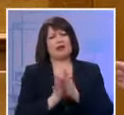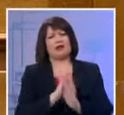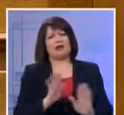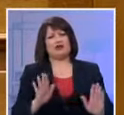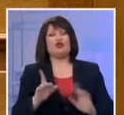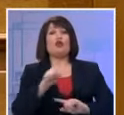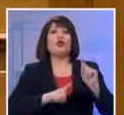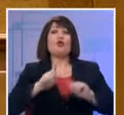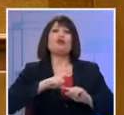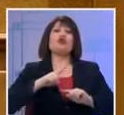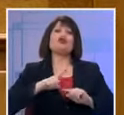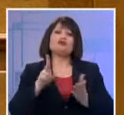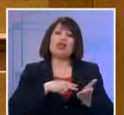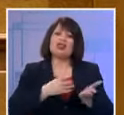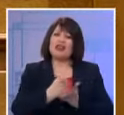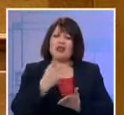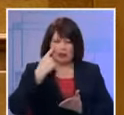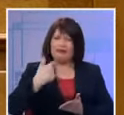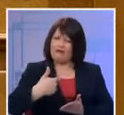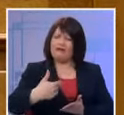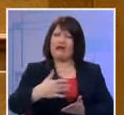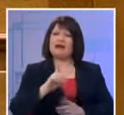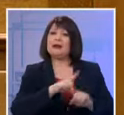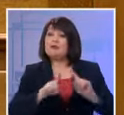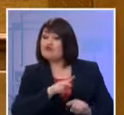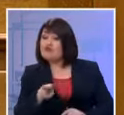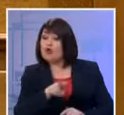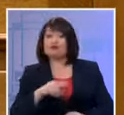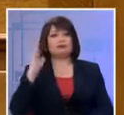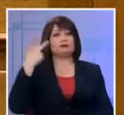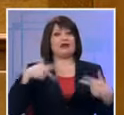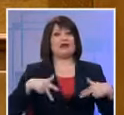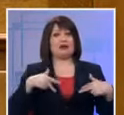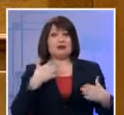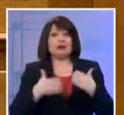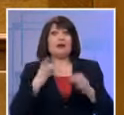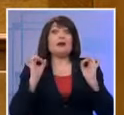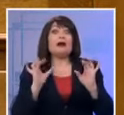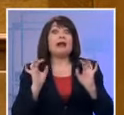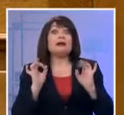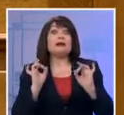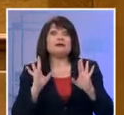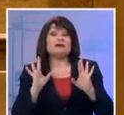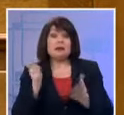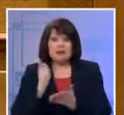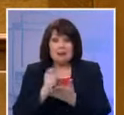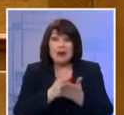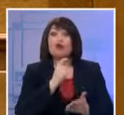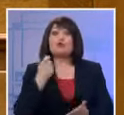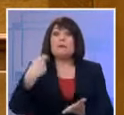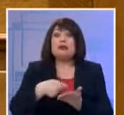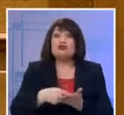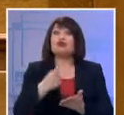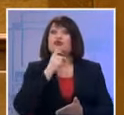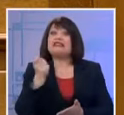ποιος έχει δίκιο σιγά σιγά φαίνεται. Επί προηγούμενης κυβέρνησης ουδής ανησυχούσε αν θα πληρωθούν μισθοί και συντάξεις στο τέλος